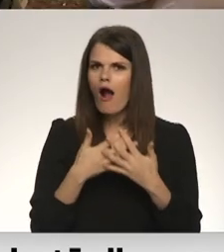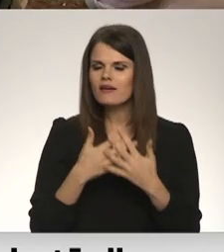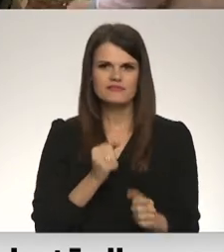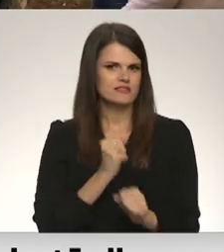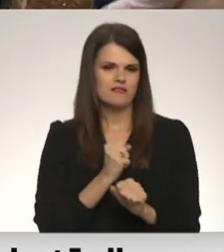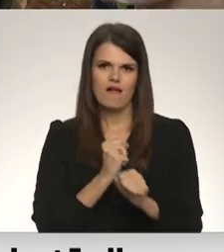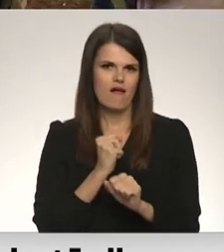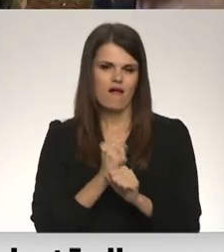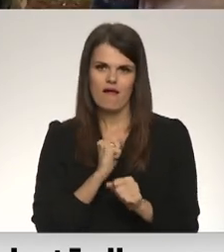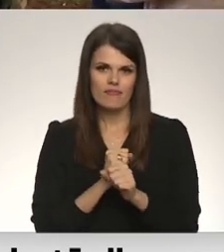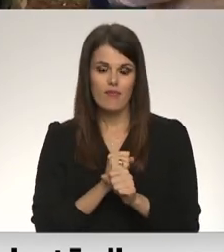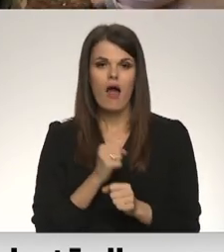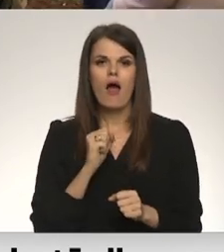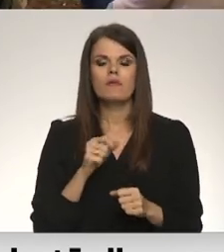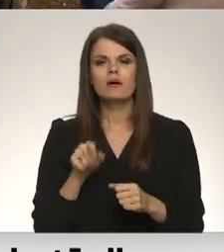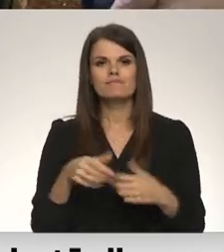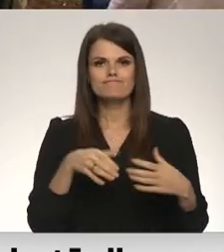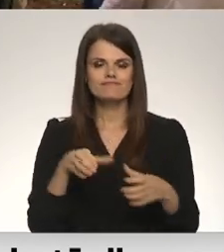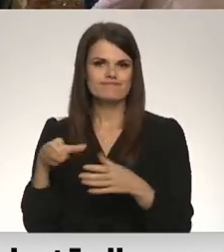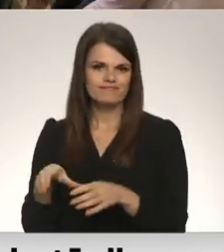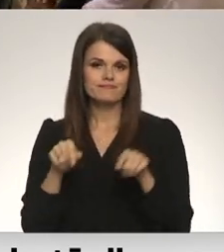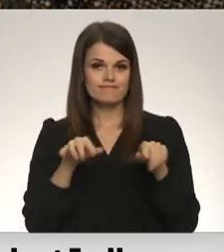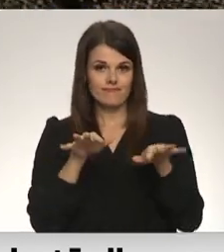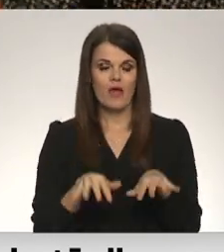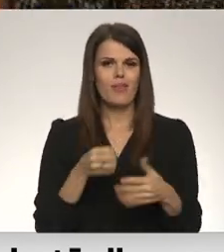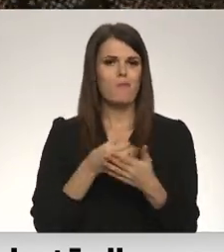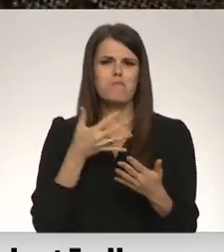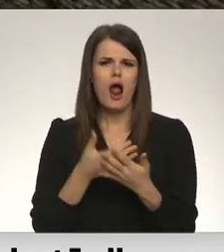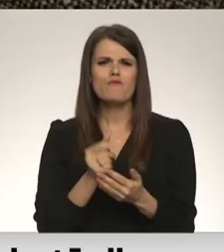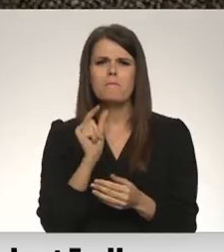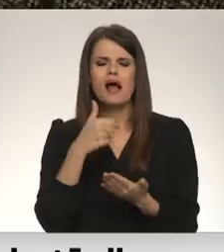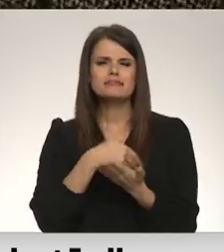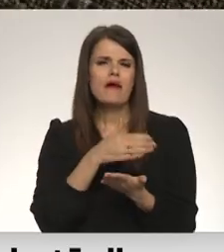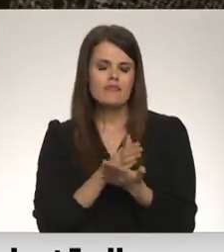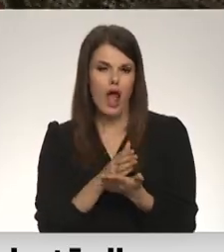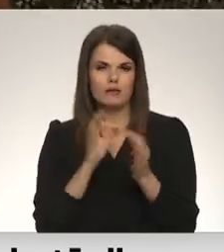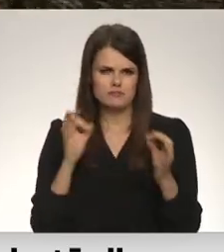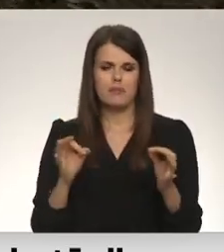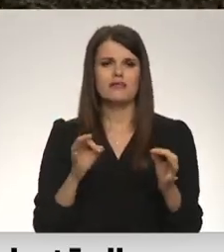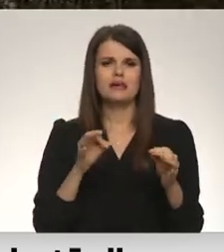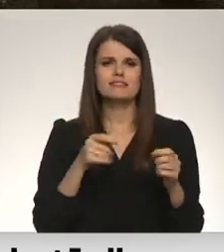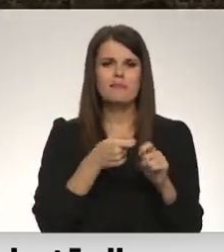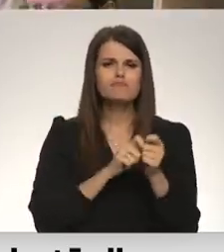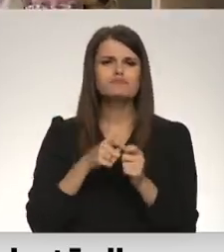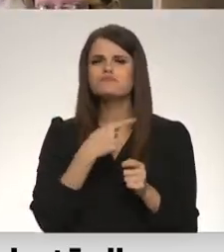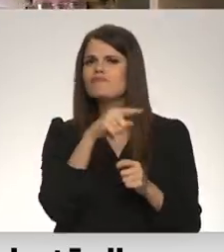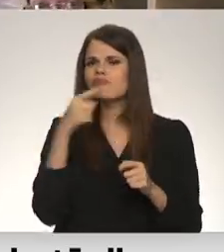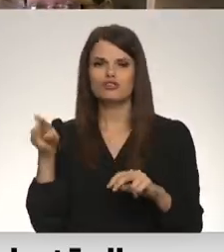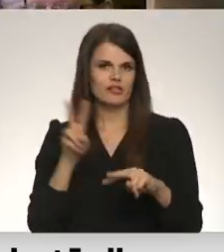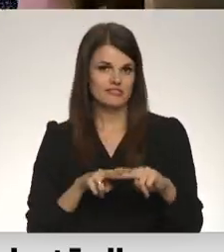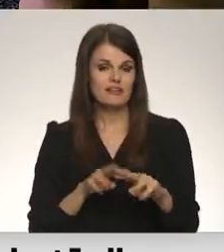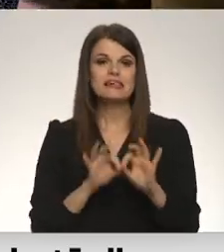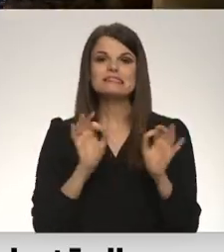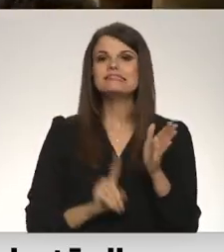darbošanās. Darbnīcas balvos ir tikai mazs ķēdītes posms no kopējās maskēšanās tīklu veidošanas akcijas.